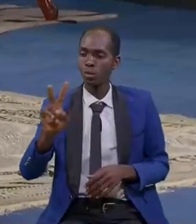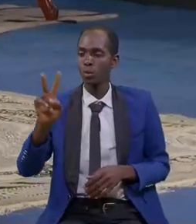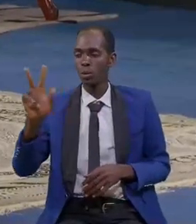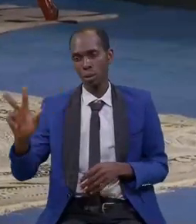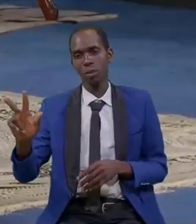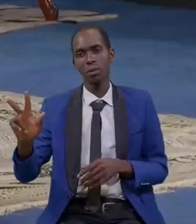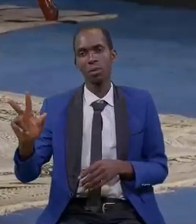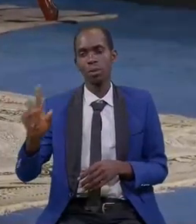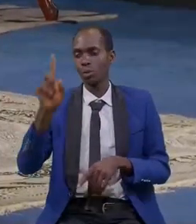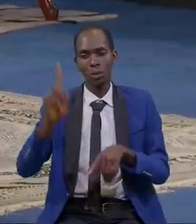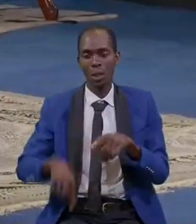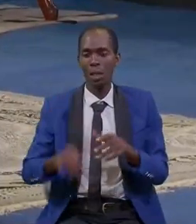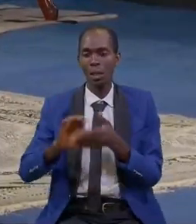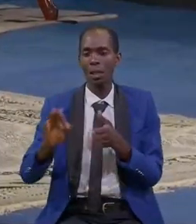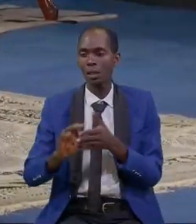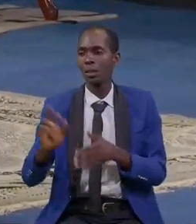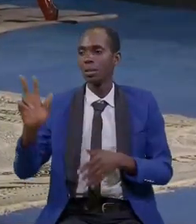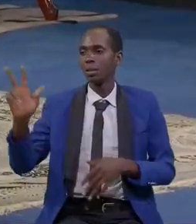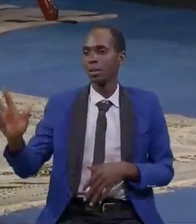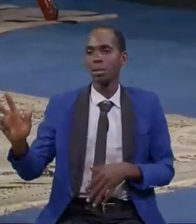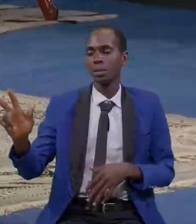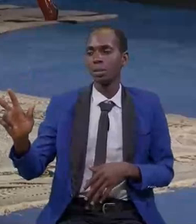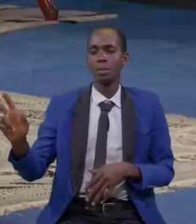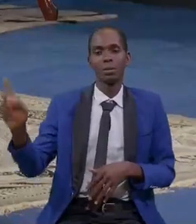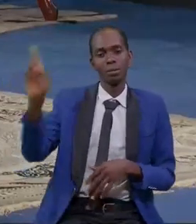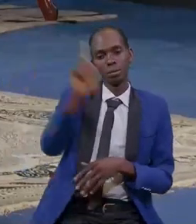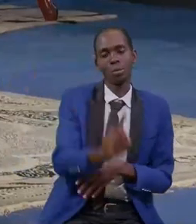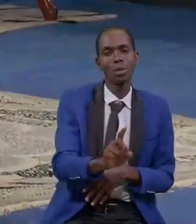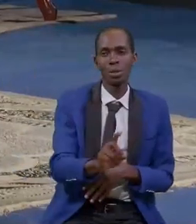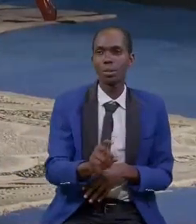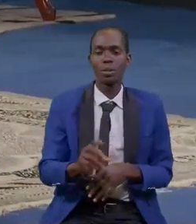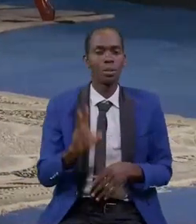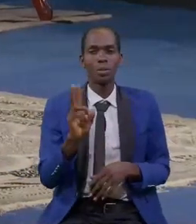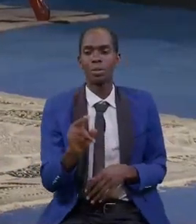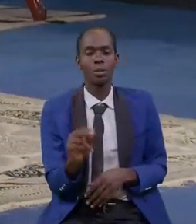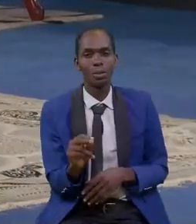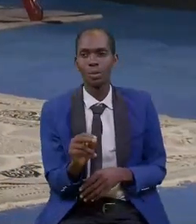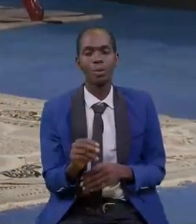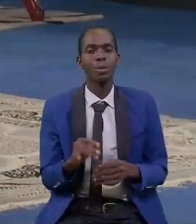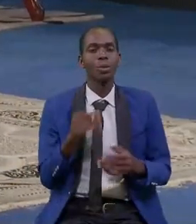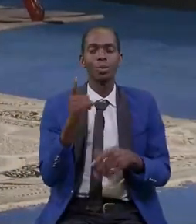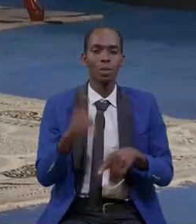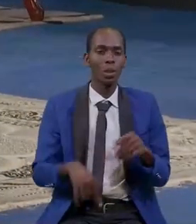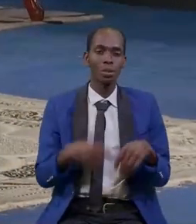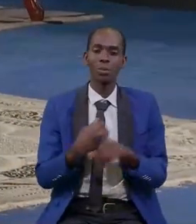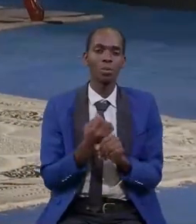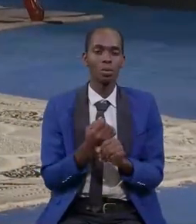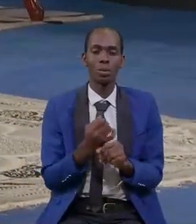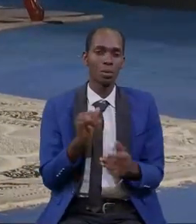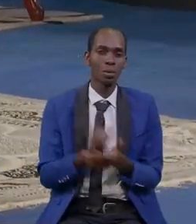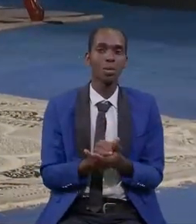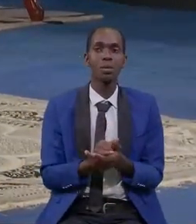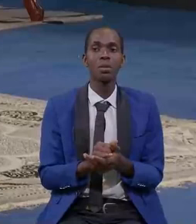3. Tu ne peux pas amener le troisième isolément et prendre comme la première chose dans ta vie.